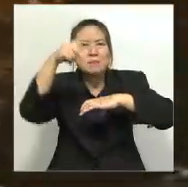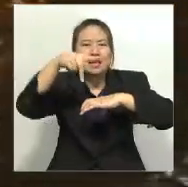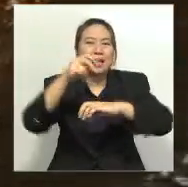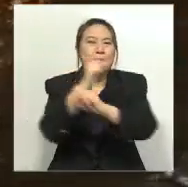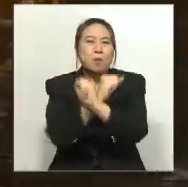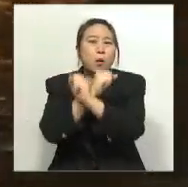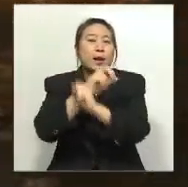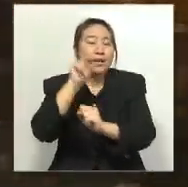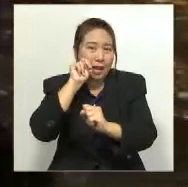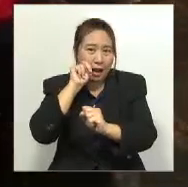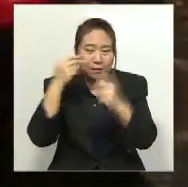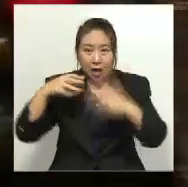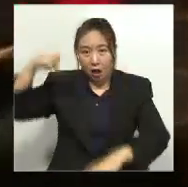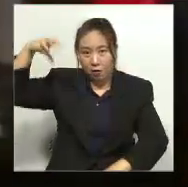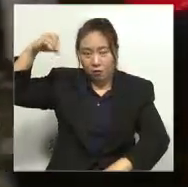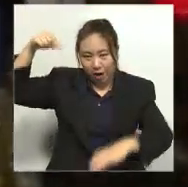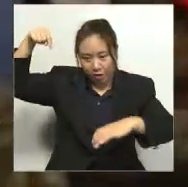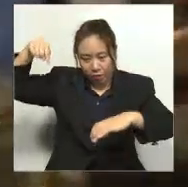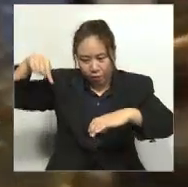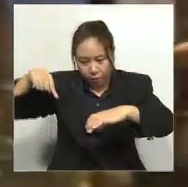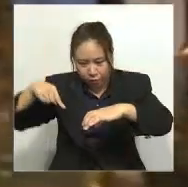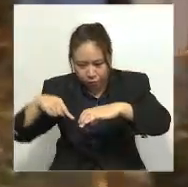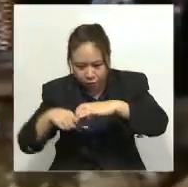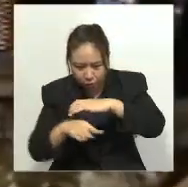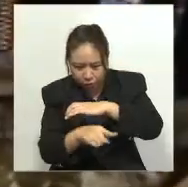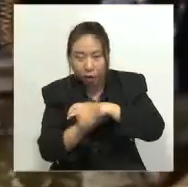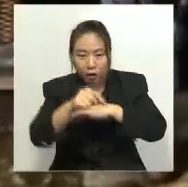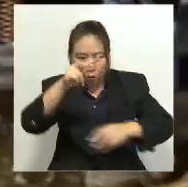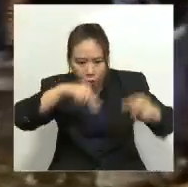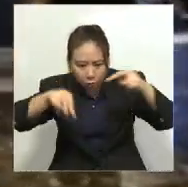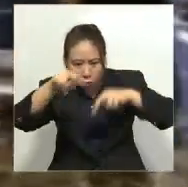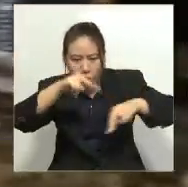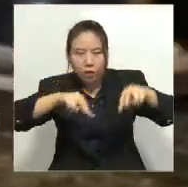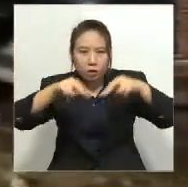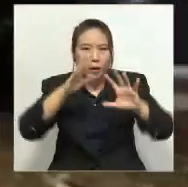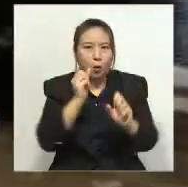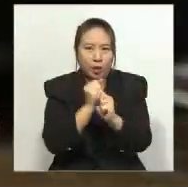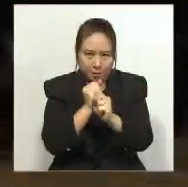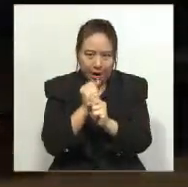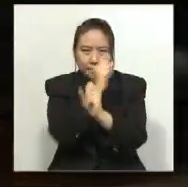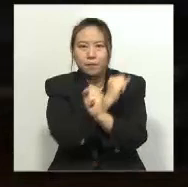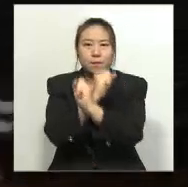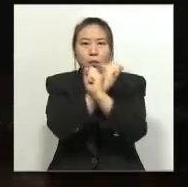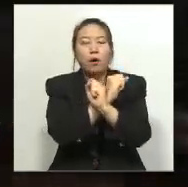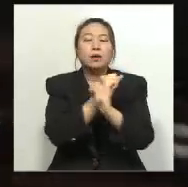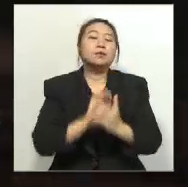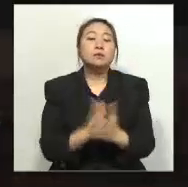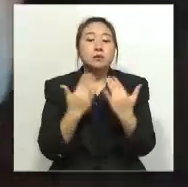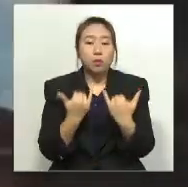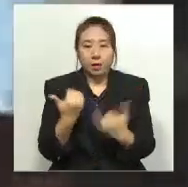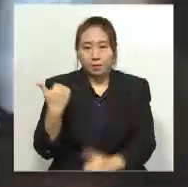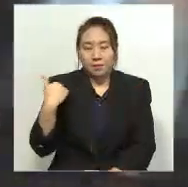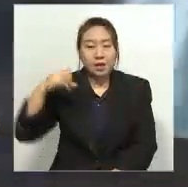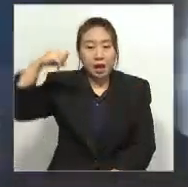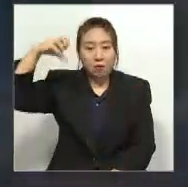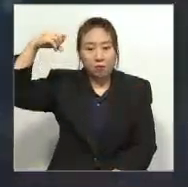ได้และก่อนที่จะจ่ายไฟเข้าระบบทุกจุดต้องมีการตรวจสอบอย่างละเอียดเพื่อความปลอดภัยของผู้ปฏิบัติงานซึ่งในขณะนี้ได้มีการเดินระ